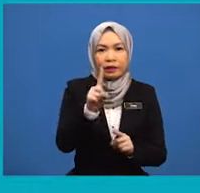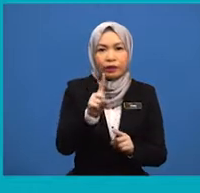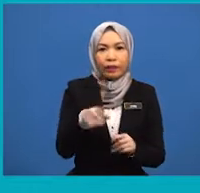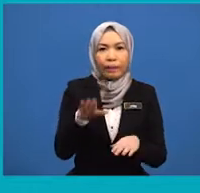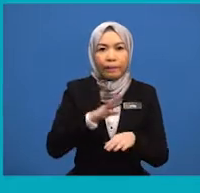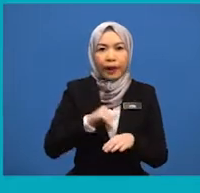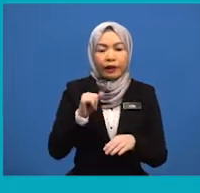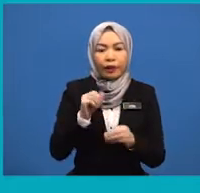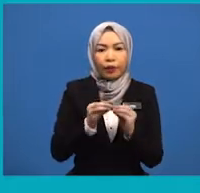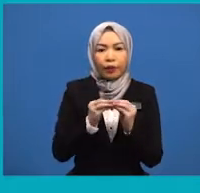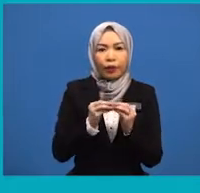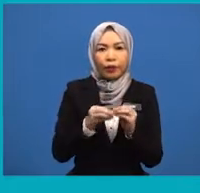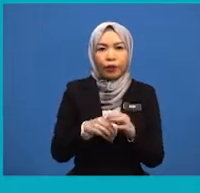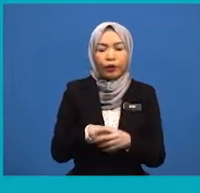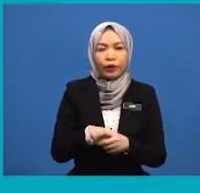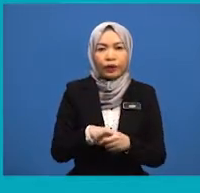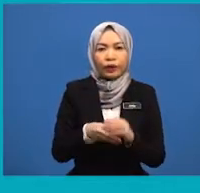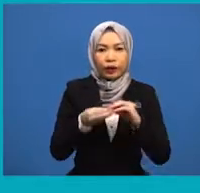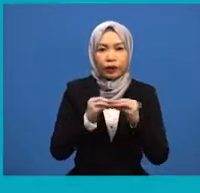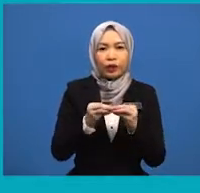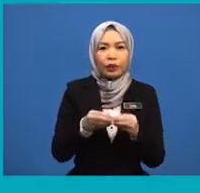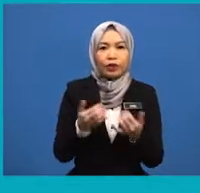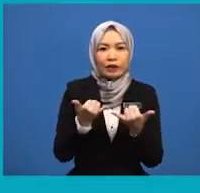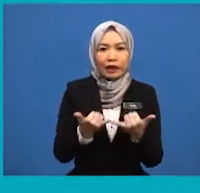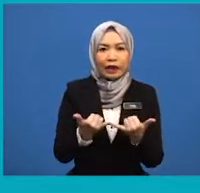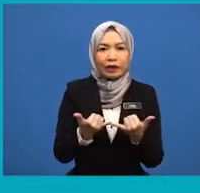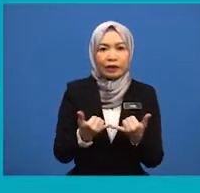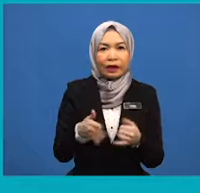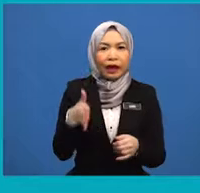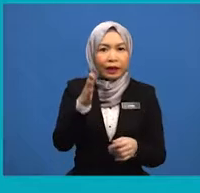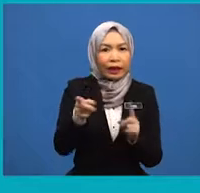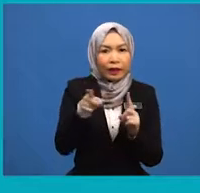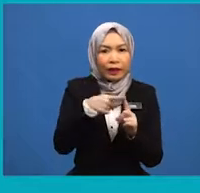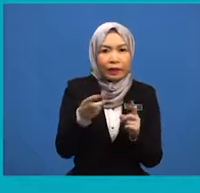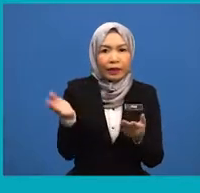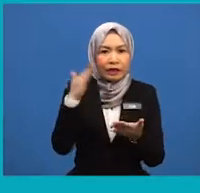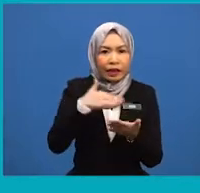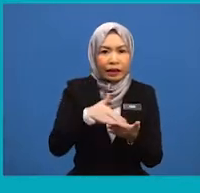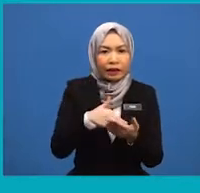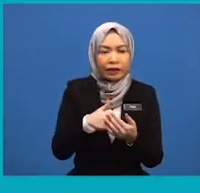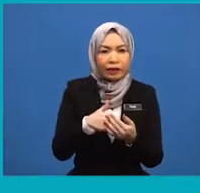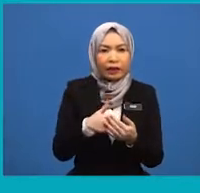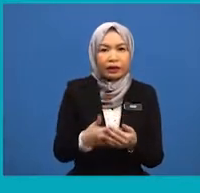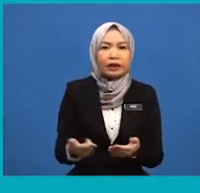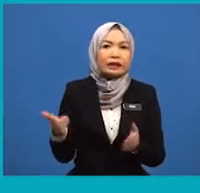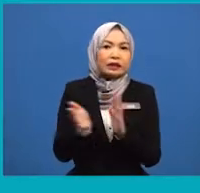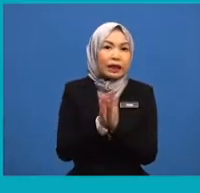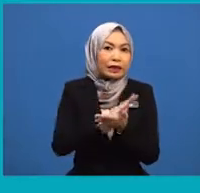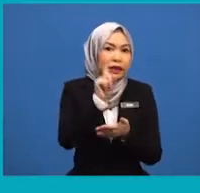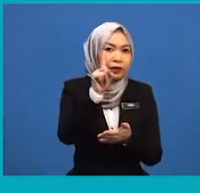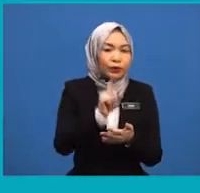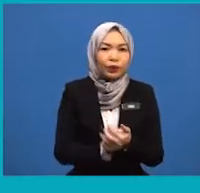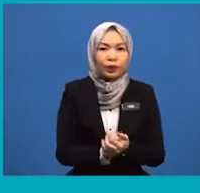nombor. Nombor sekarang akan bertambah menjadi 1. Selagi